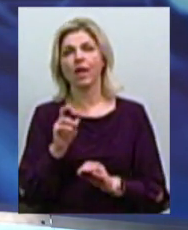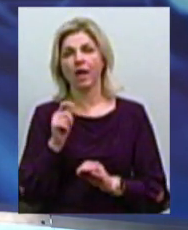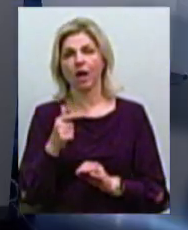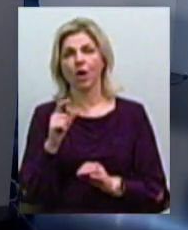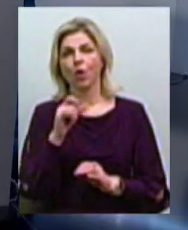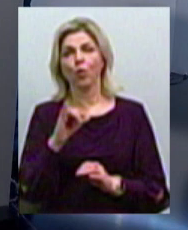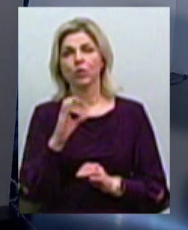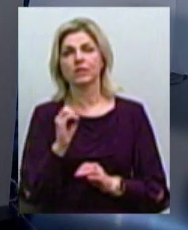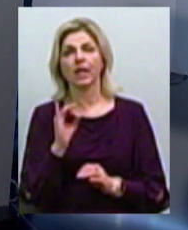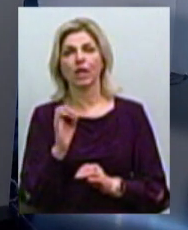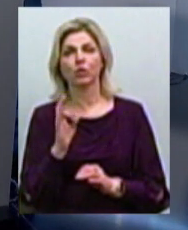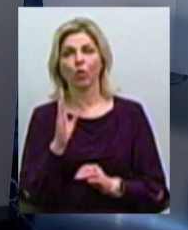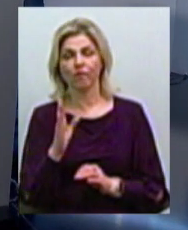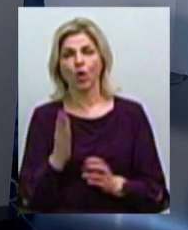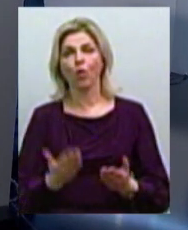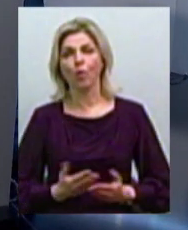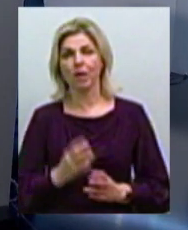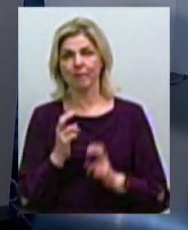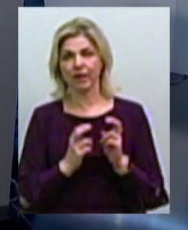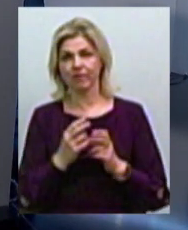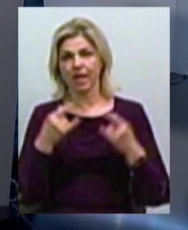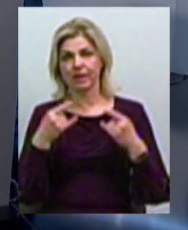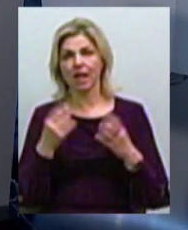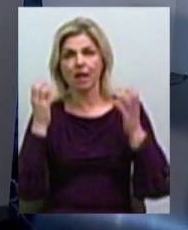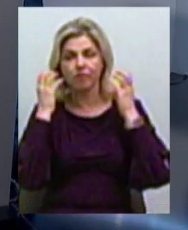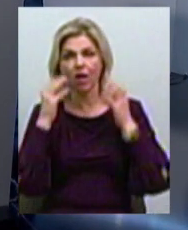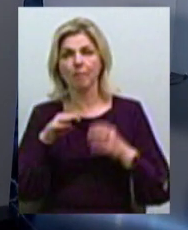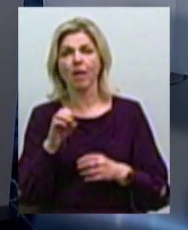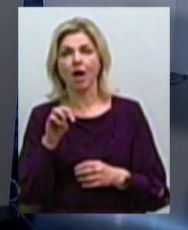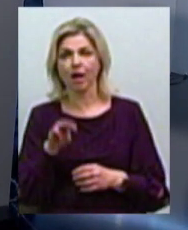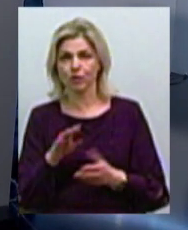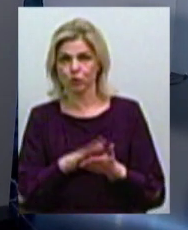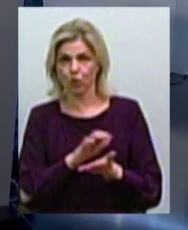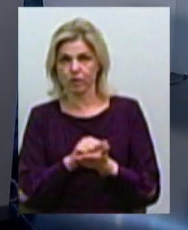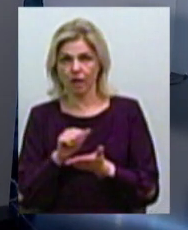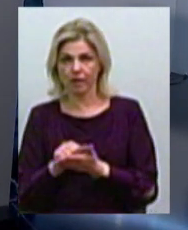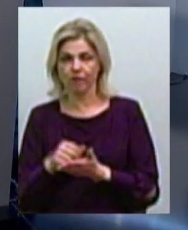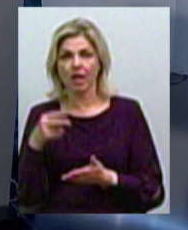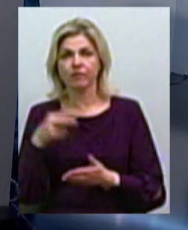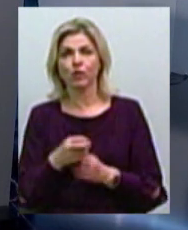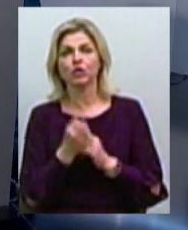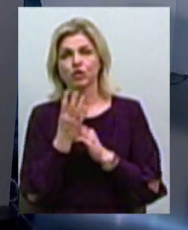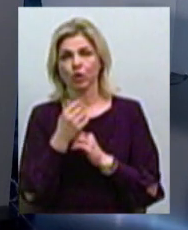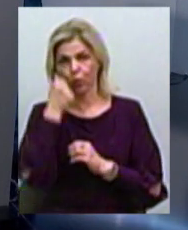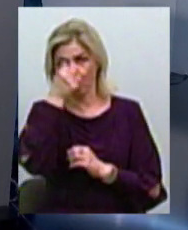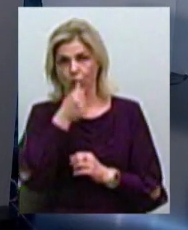оператора комунального підприємства телерадіокомпанії «Март». У 2014